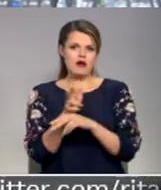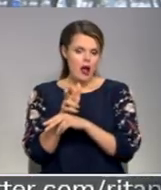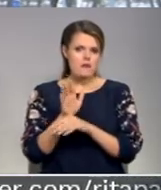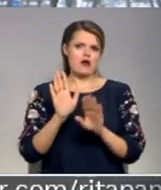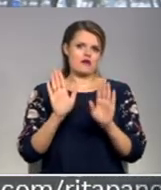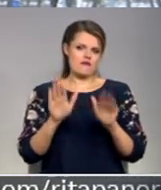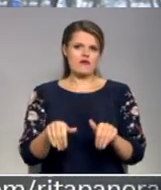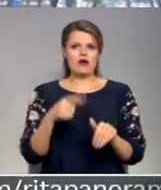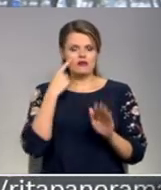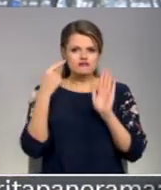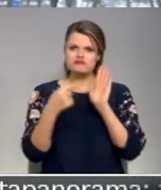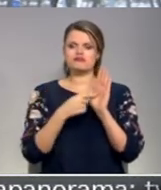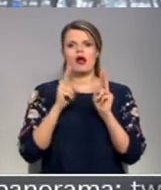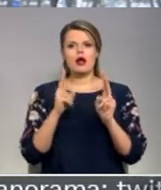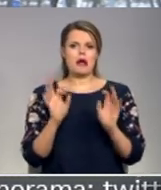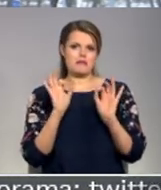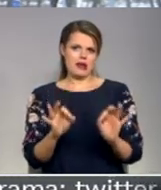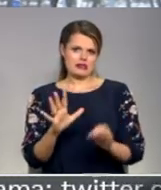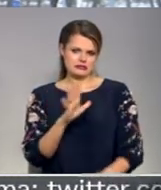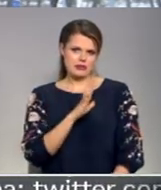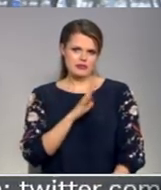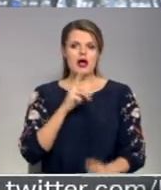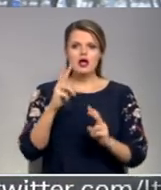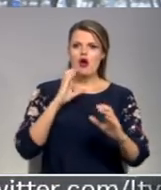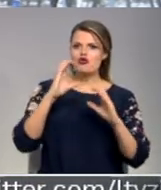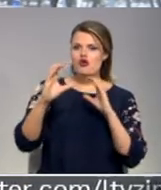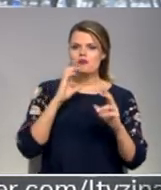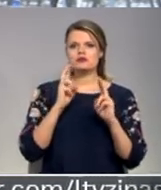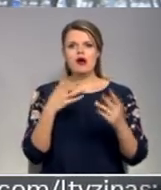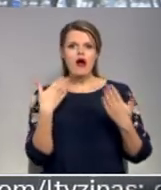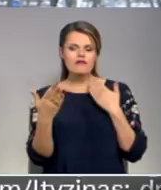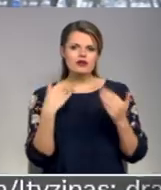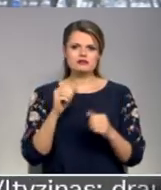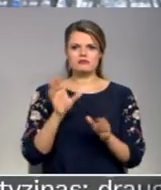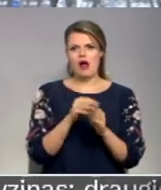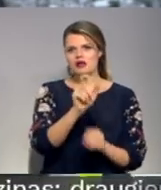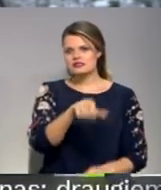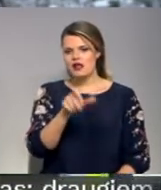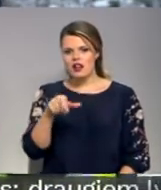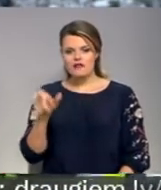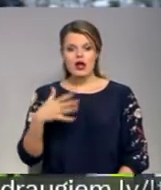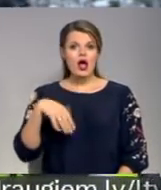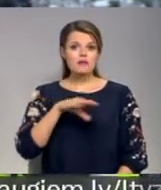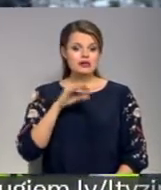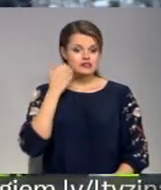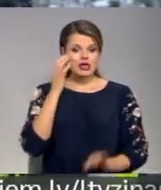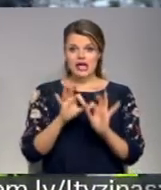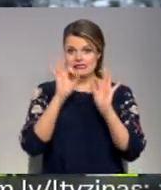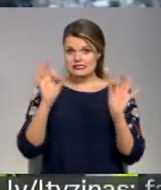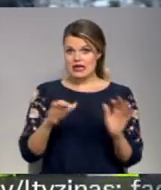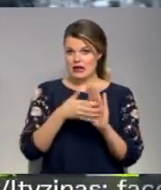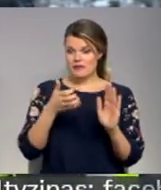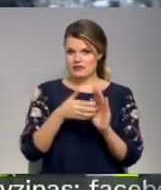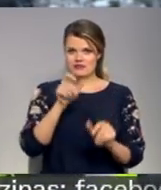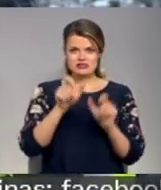varam pierādīt, kā mēs komunicējam, kā mēs attiecamies, kā mēs strādājam ar iedzīvotājiem. Kad mēs sākām viņus izmantot, viņi īsti